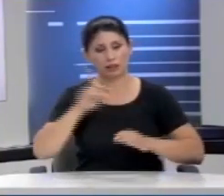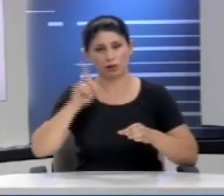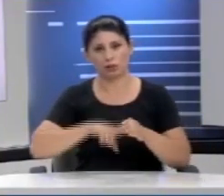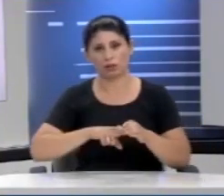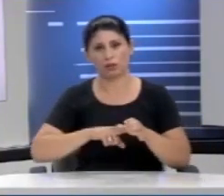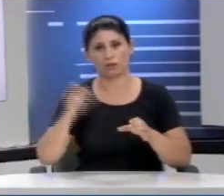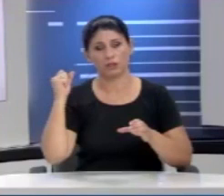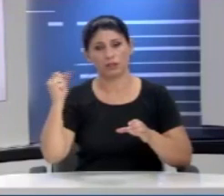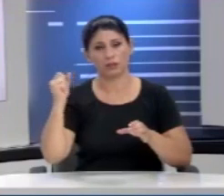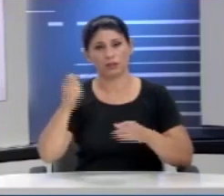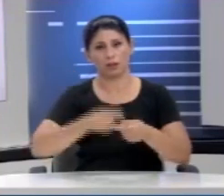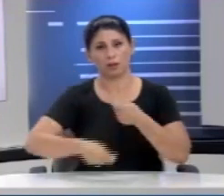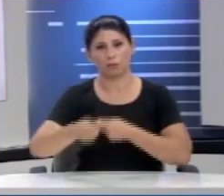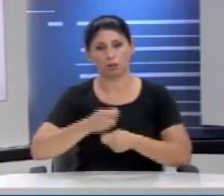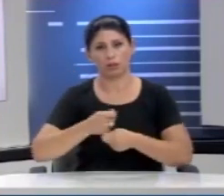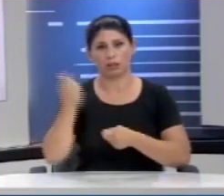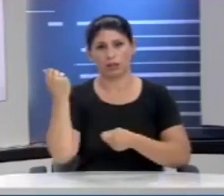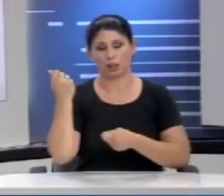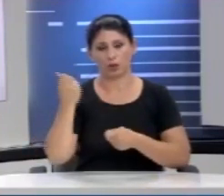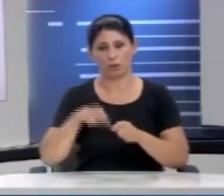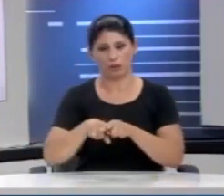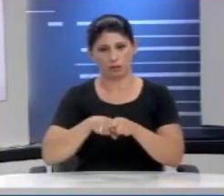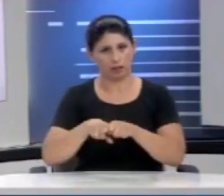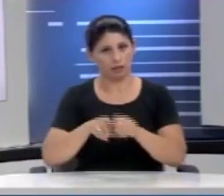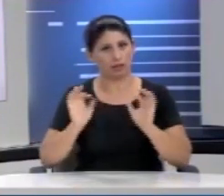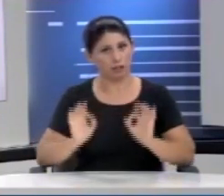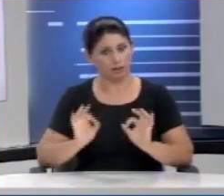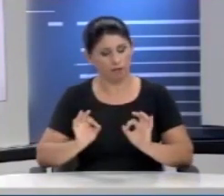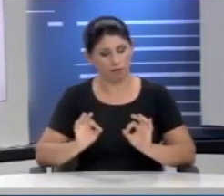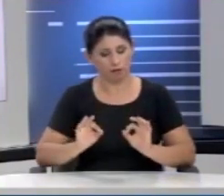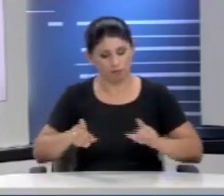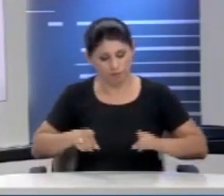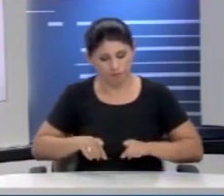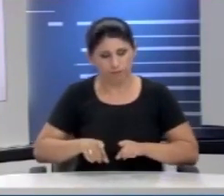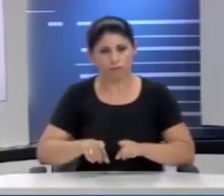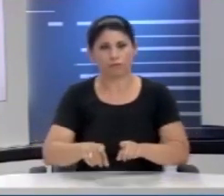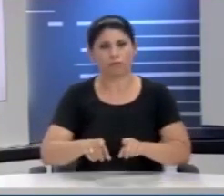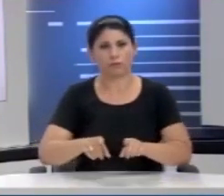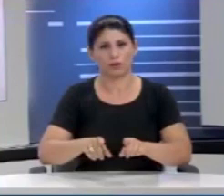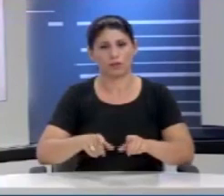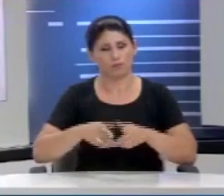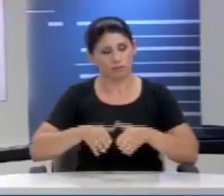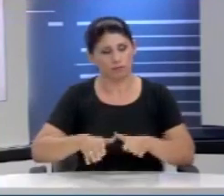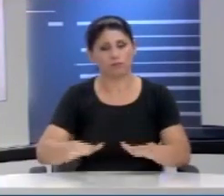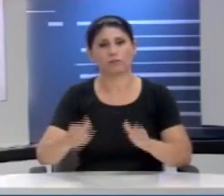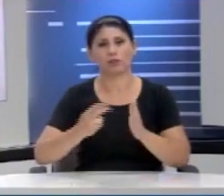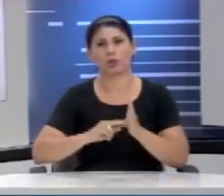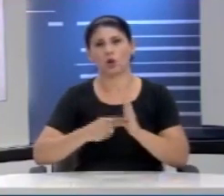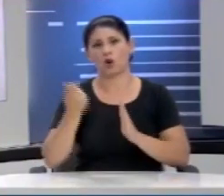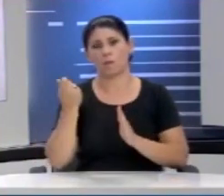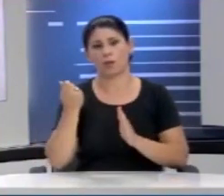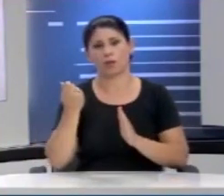με ισχυρές εμπορικές οικονομικές σχέσεις και βεβαίως συμβαδίζουν με την προώθηση των